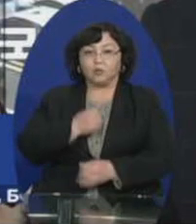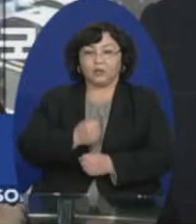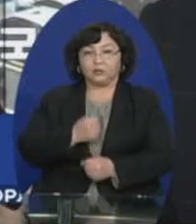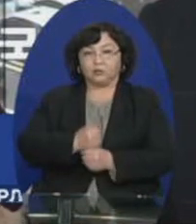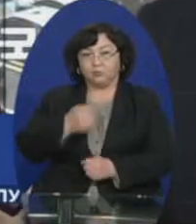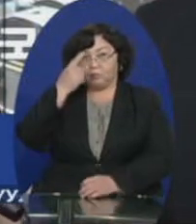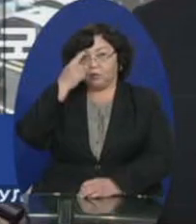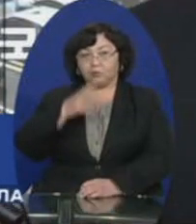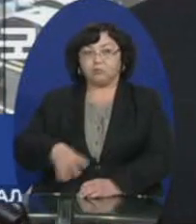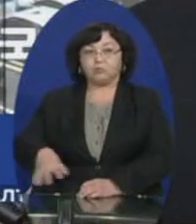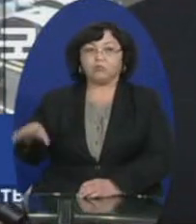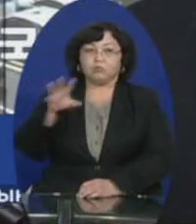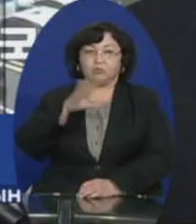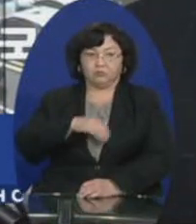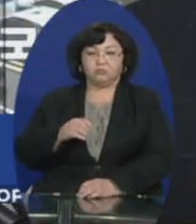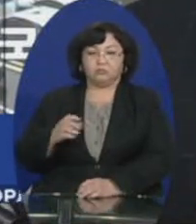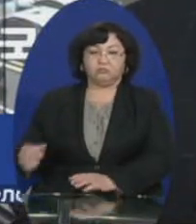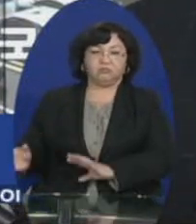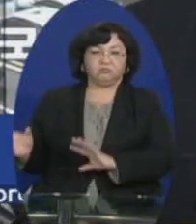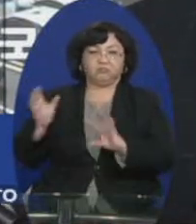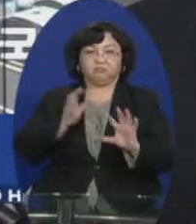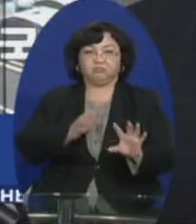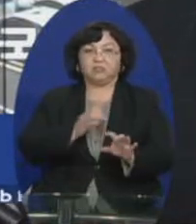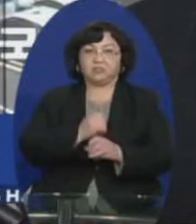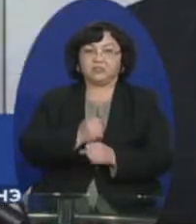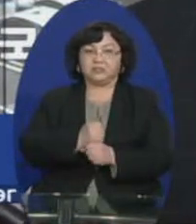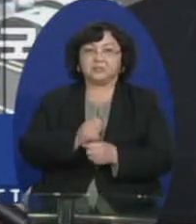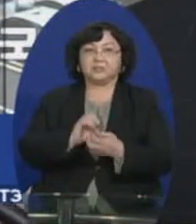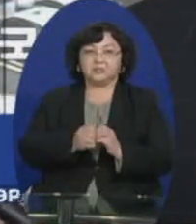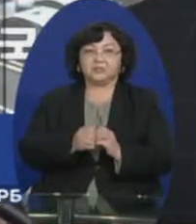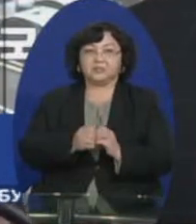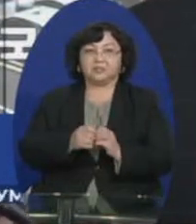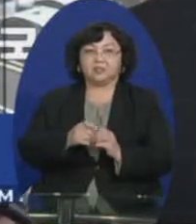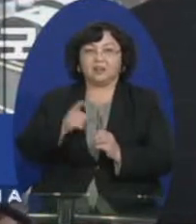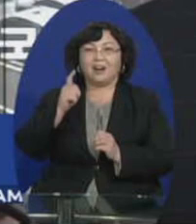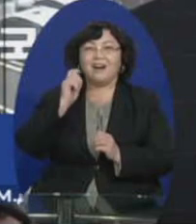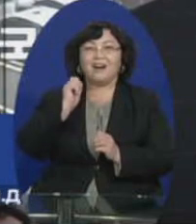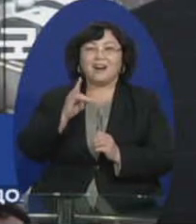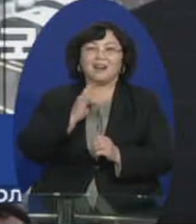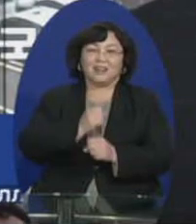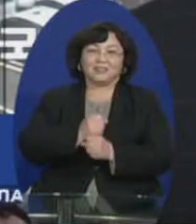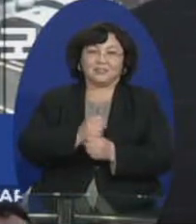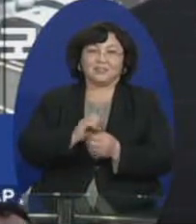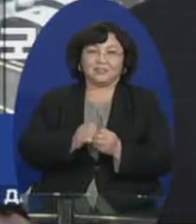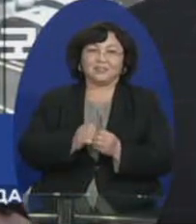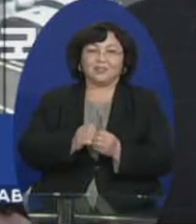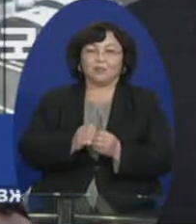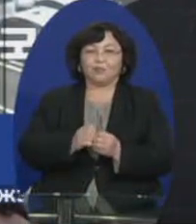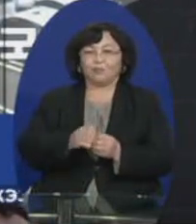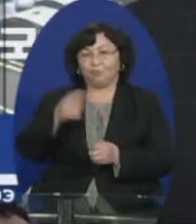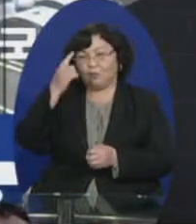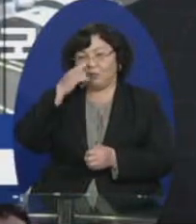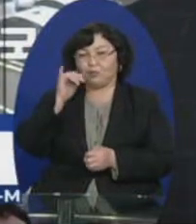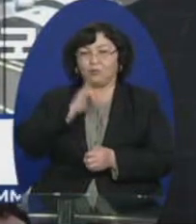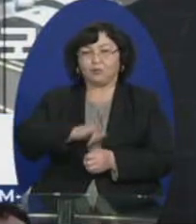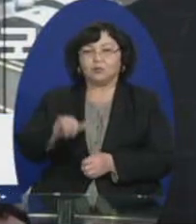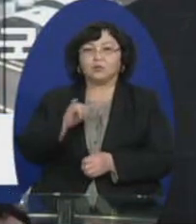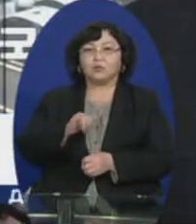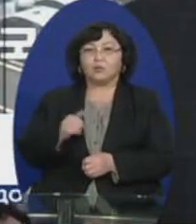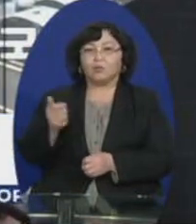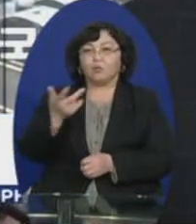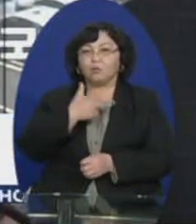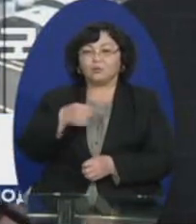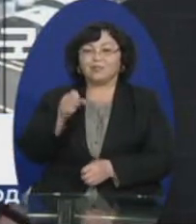за гадны бас ажилгүйчүүд хийж хэрэгжүүлж байгаа. Энэ үүднээс нь бид нар ер нь жилд Монгол улс руу бас ойролцоогоор 400 орчим